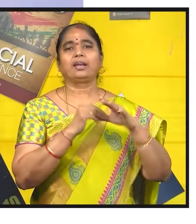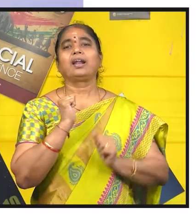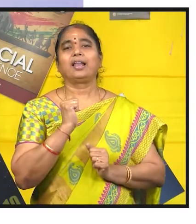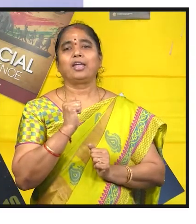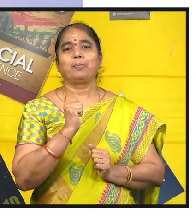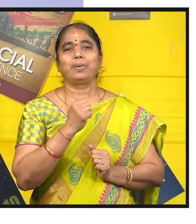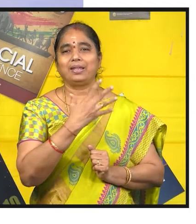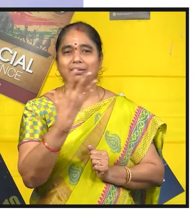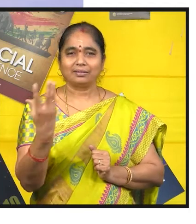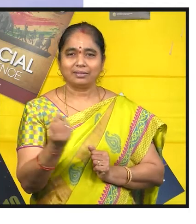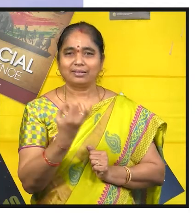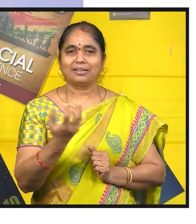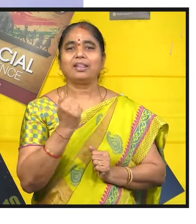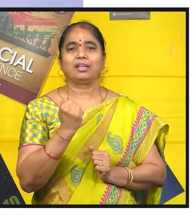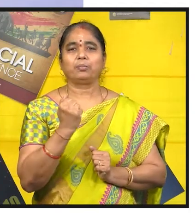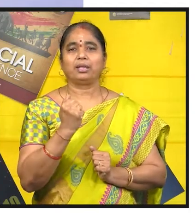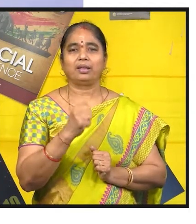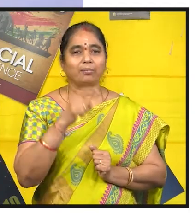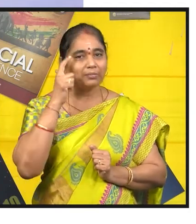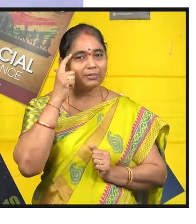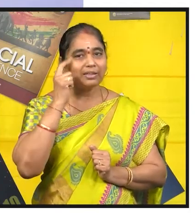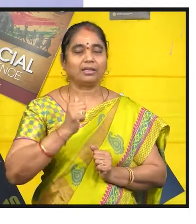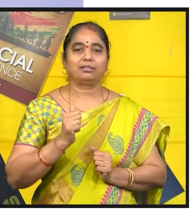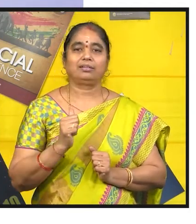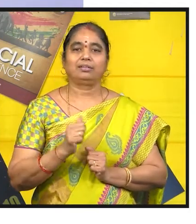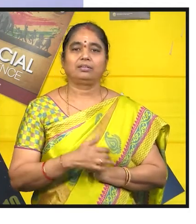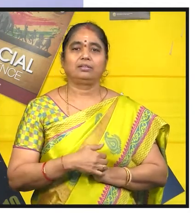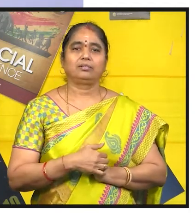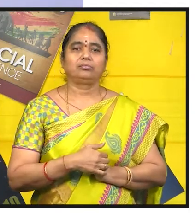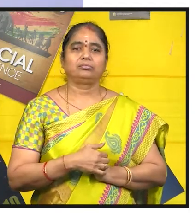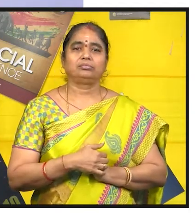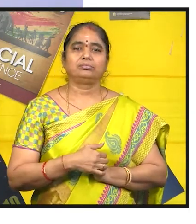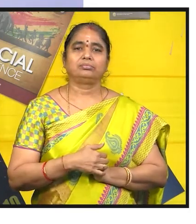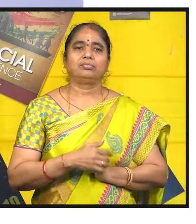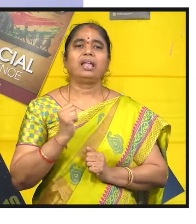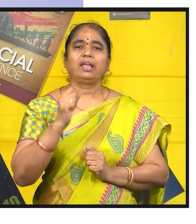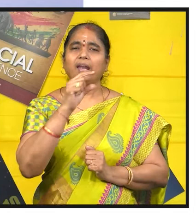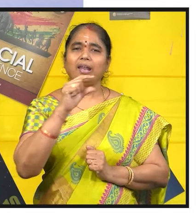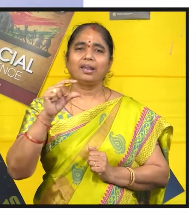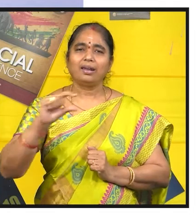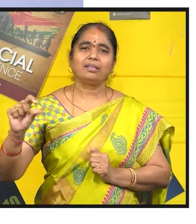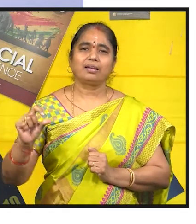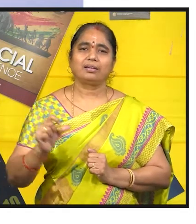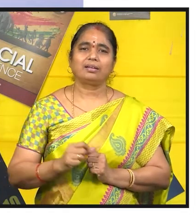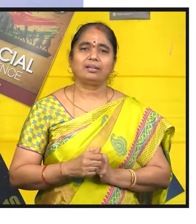எல்லாம் எப்படி நிரம்புகிறது அது நமக்கு தெரியும். இப்போ அவர் வந்து என்ன எழுதிட்டாரு அப்படின்னு சொல்லி